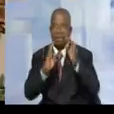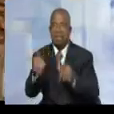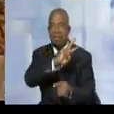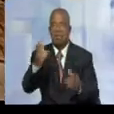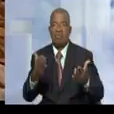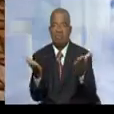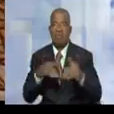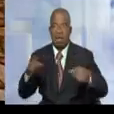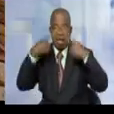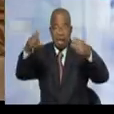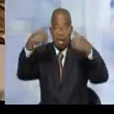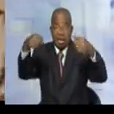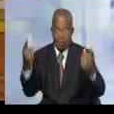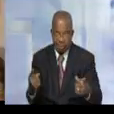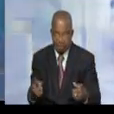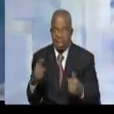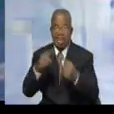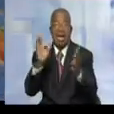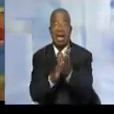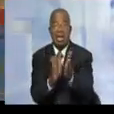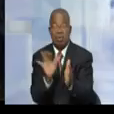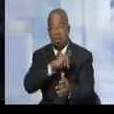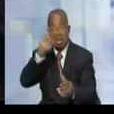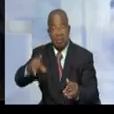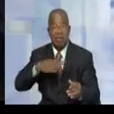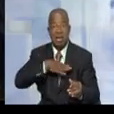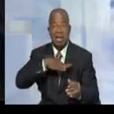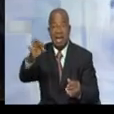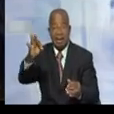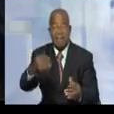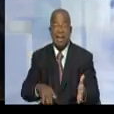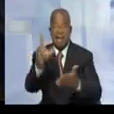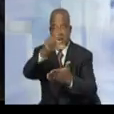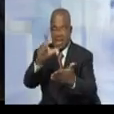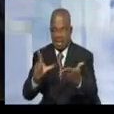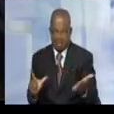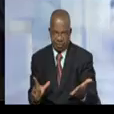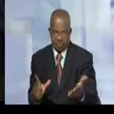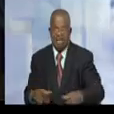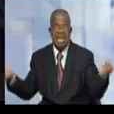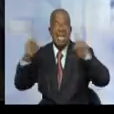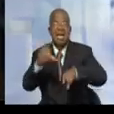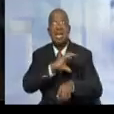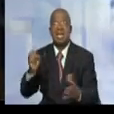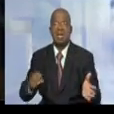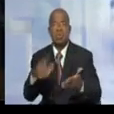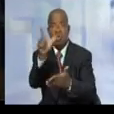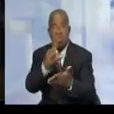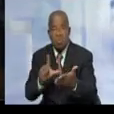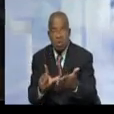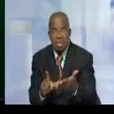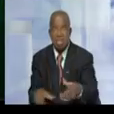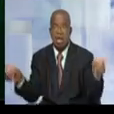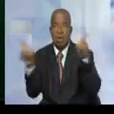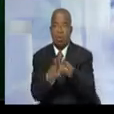est aussi un moyen pour atteindre l'excellence. Cette conférence a été aussi l'occasion pour lui d'apporter des corrections dans